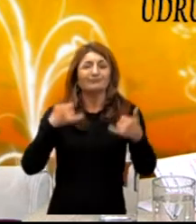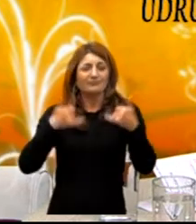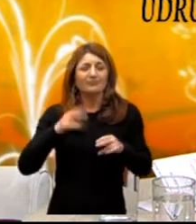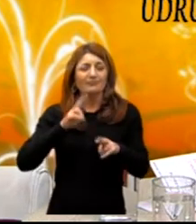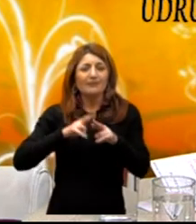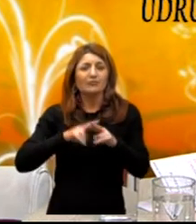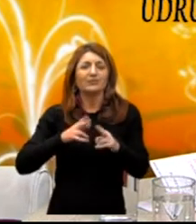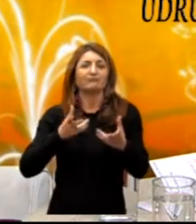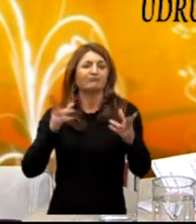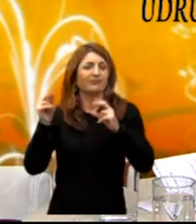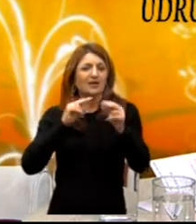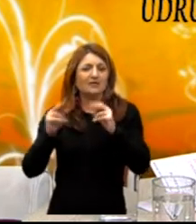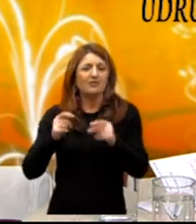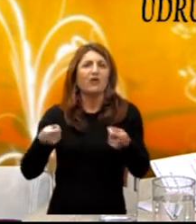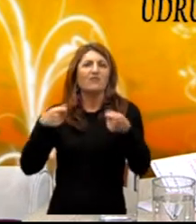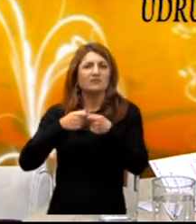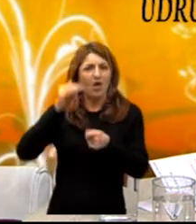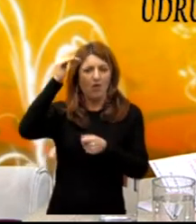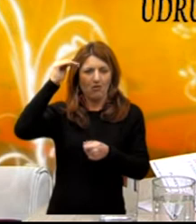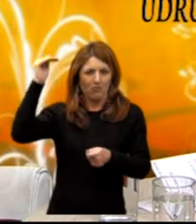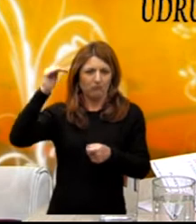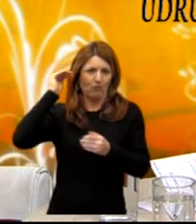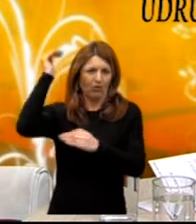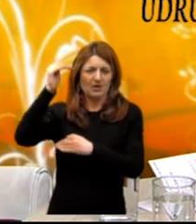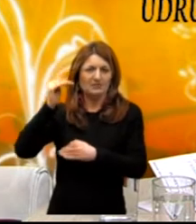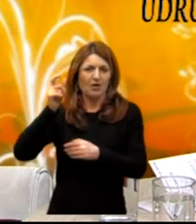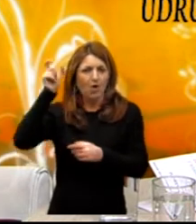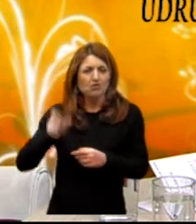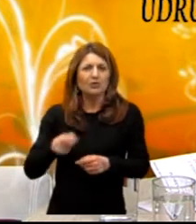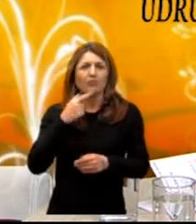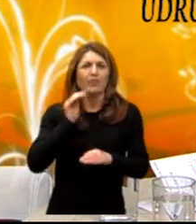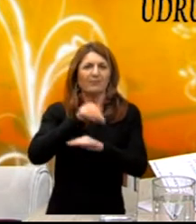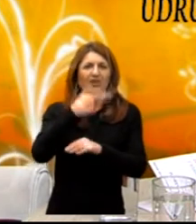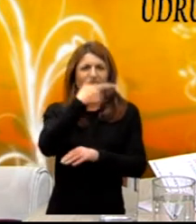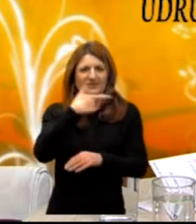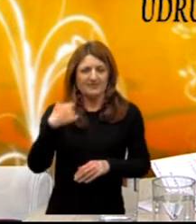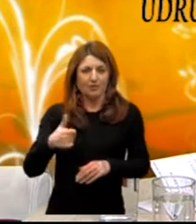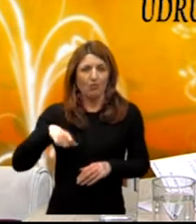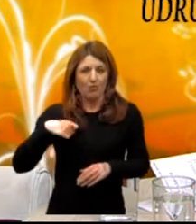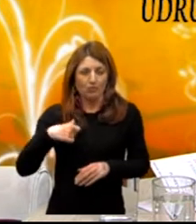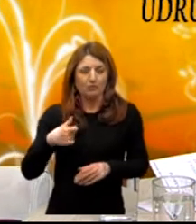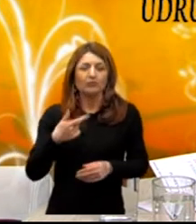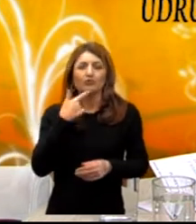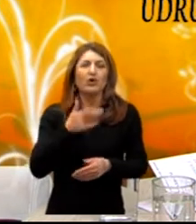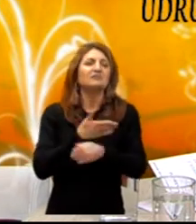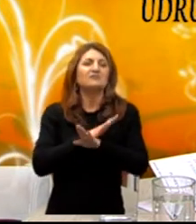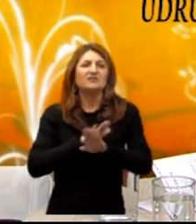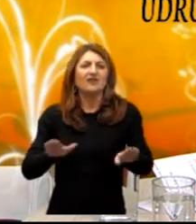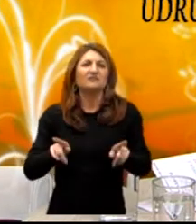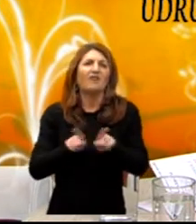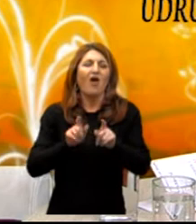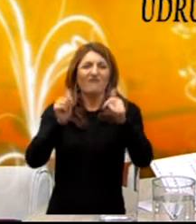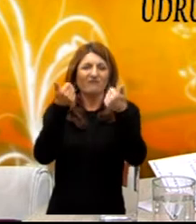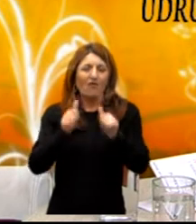ćemo govoriti o odraslim osobama koje navrše 21 godinu, koje završe čak nekakva